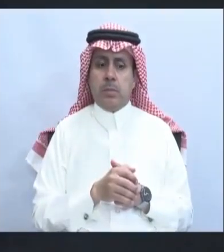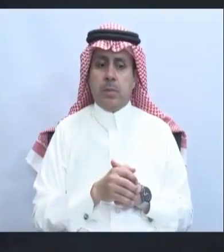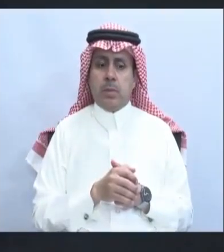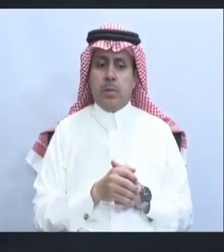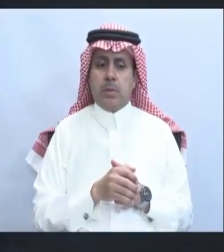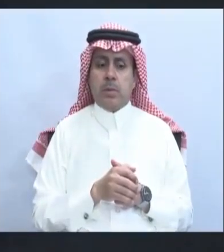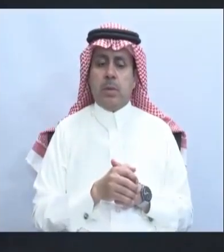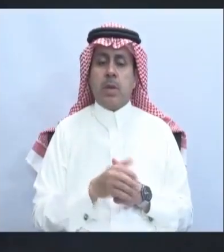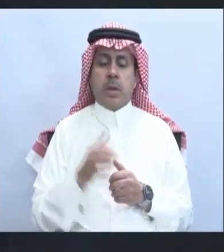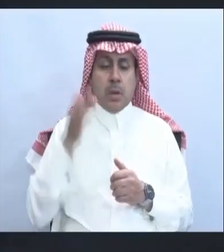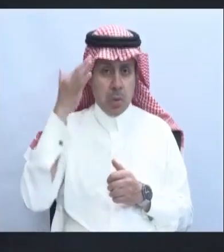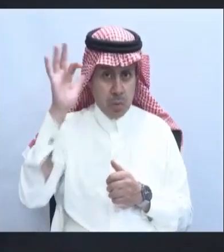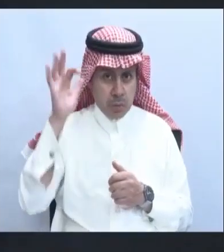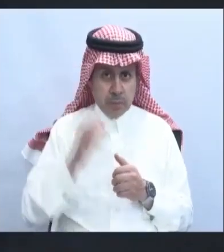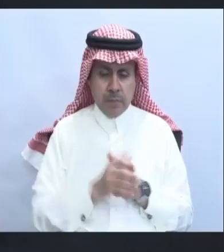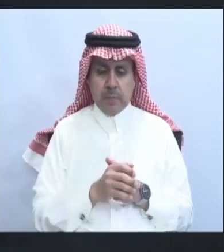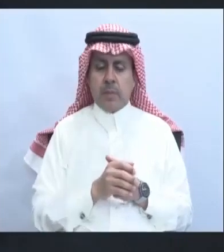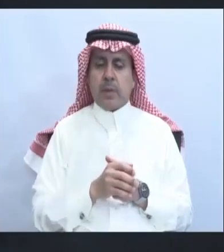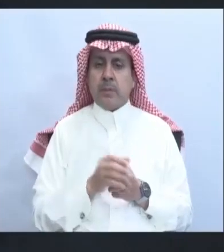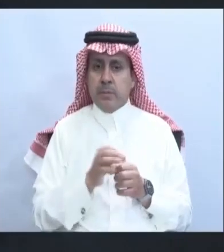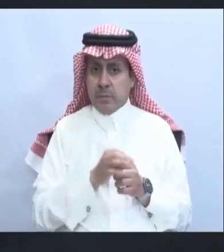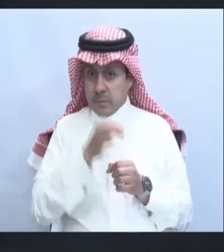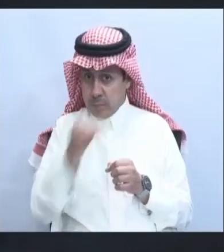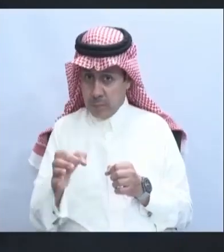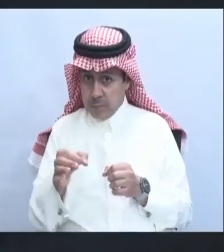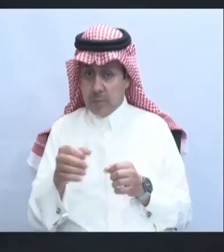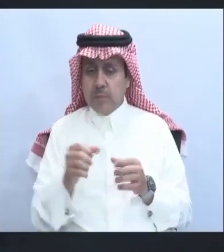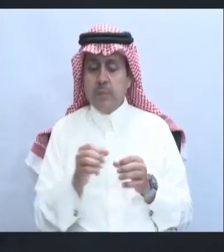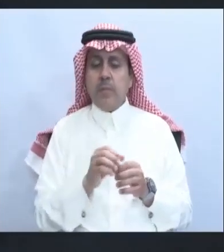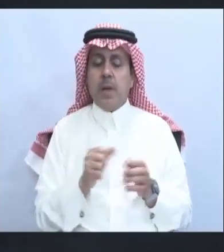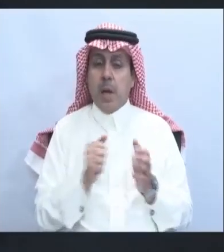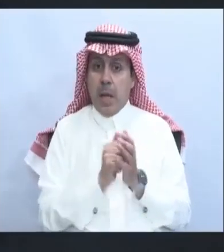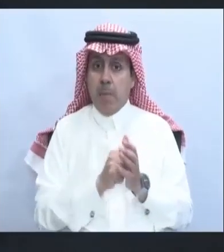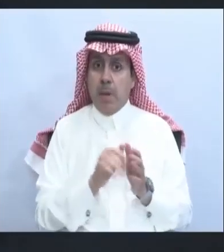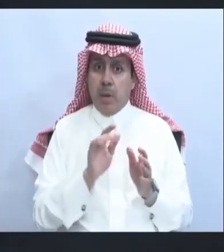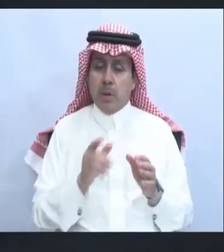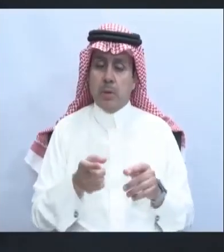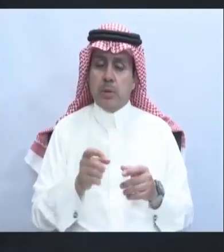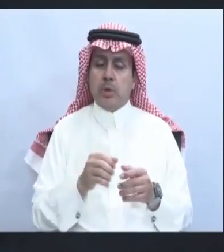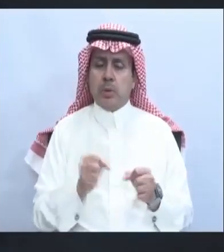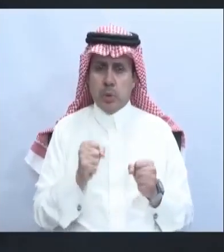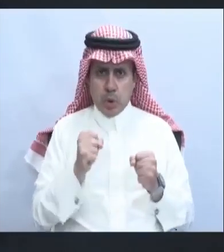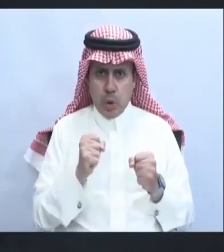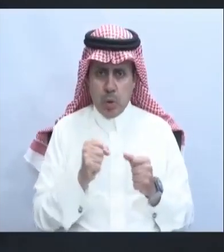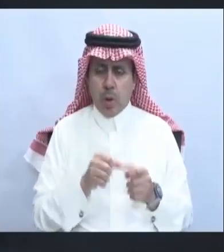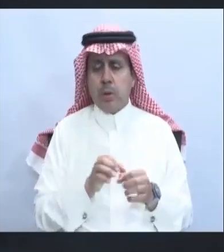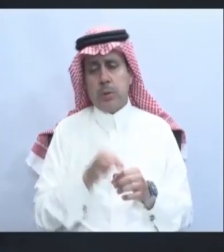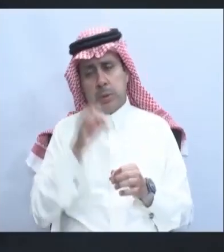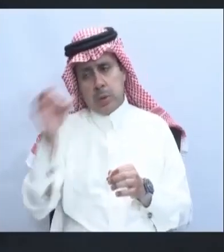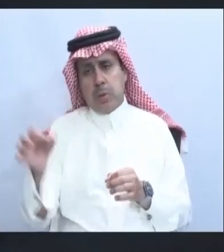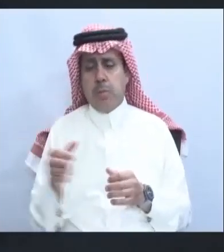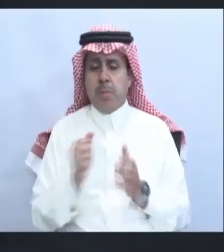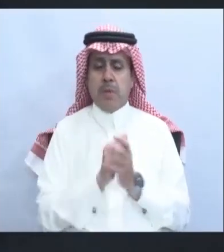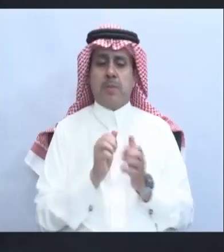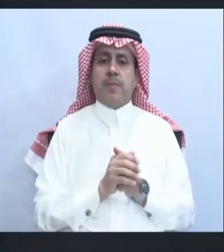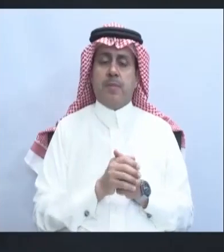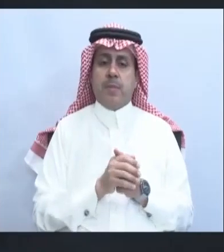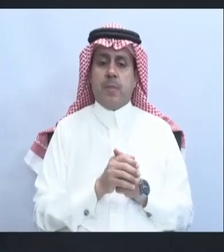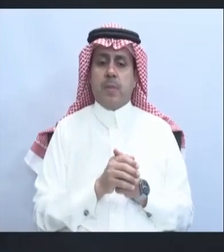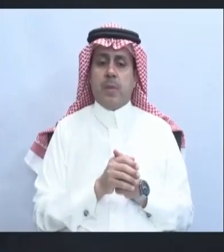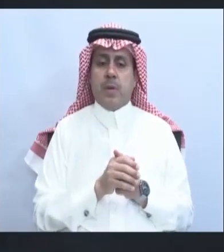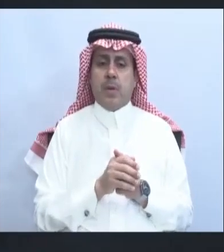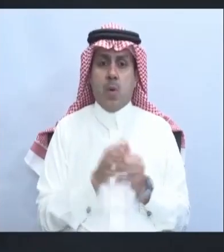هنا يجوز ان تنتقل منه للضروره او الحاجه الشديده حيث شاءت مثلا اذا كانت